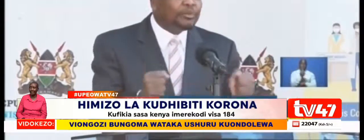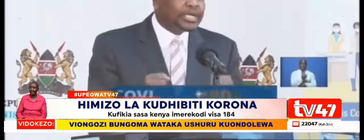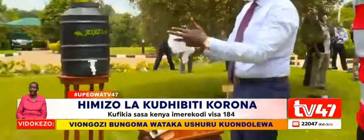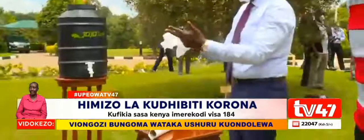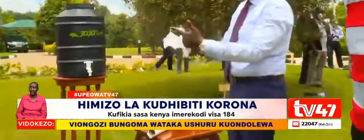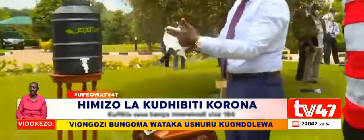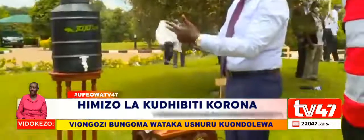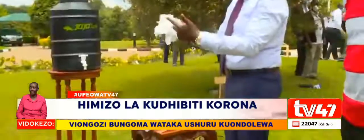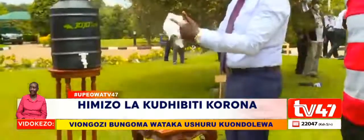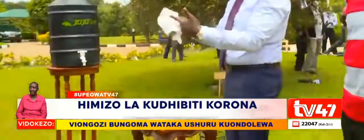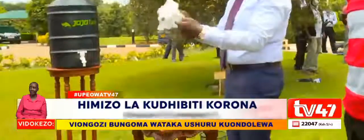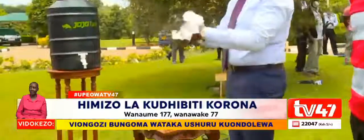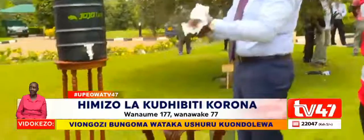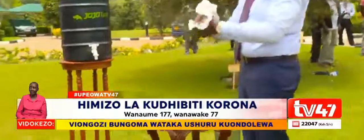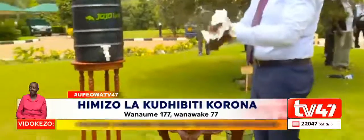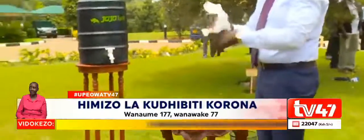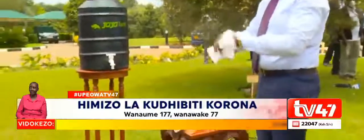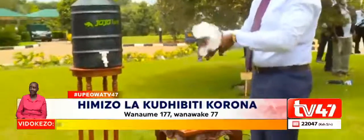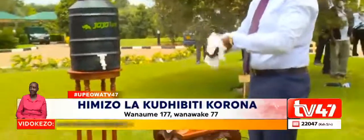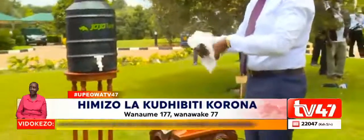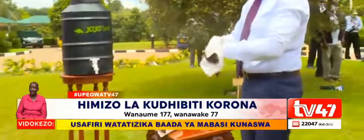yule mwingine.